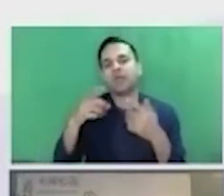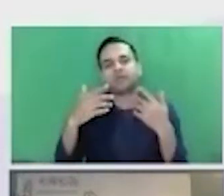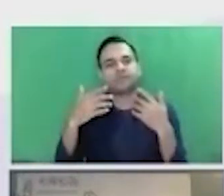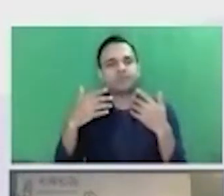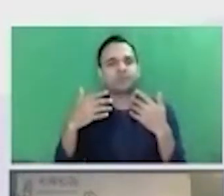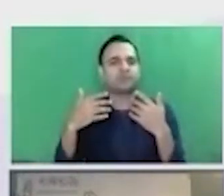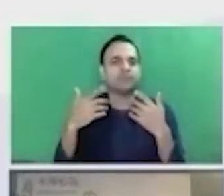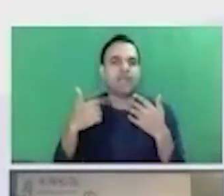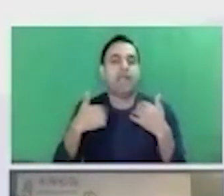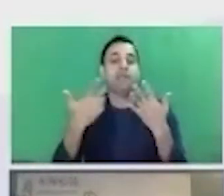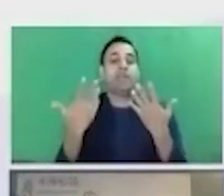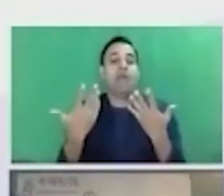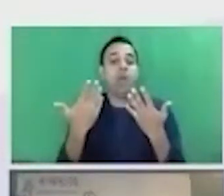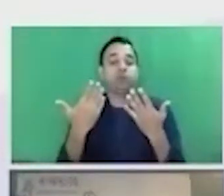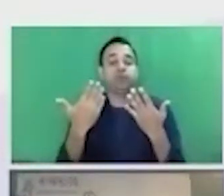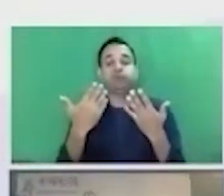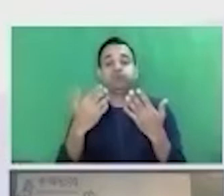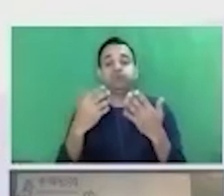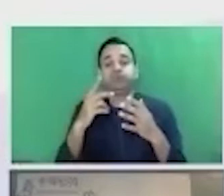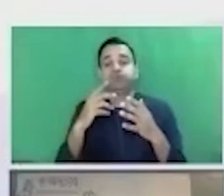أشكركم وسنبدأ بالمناقشة